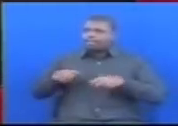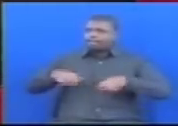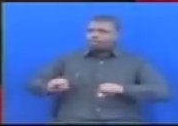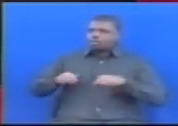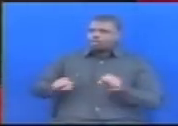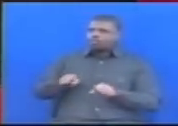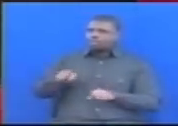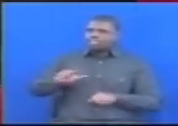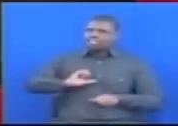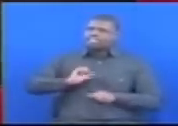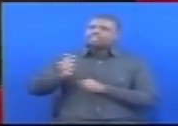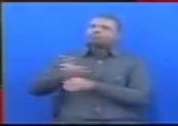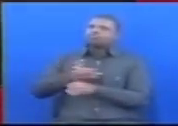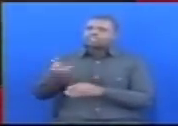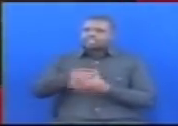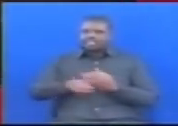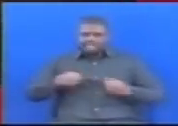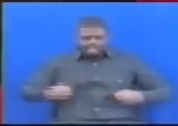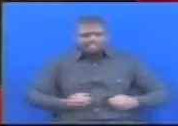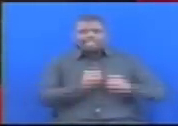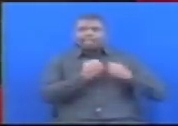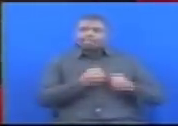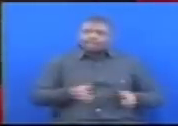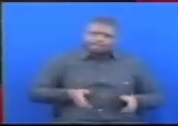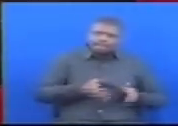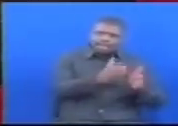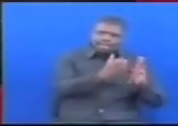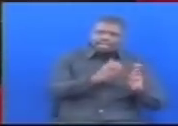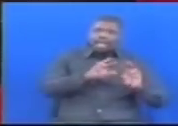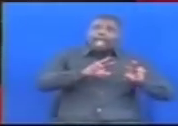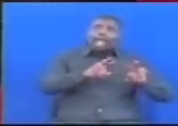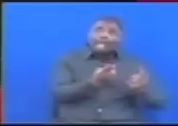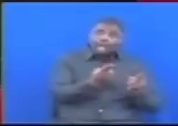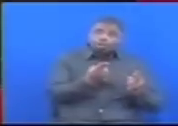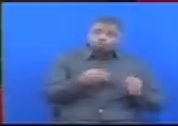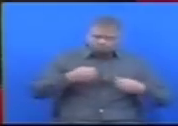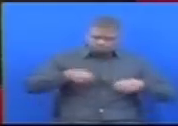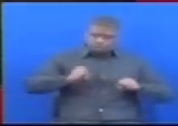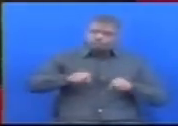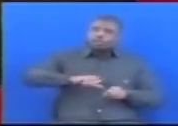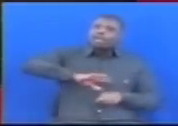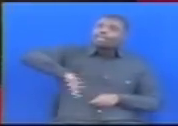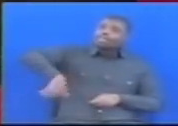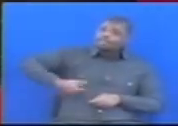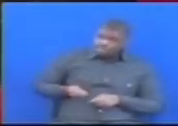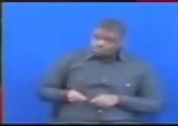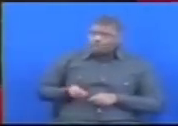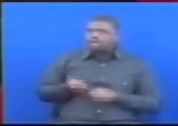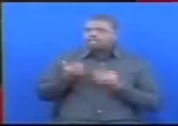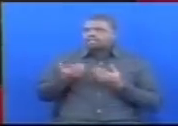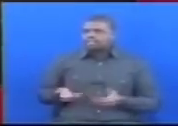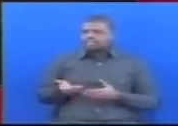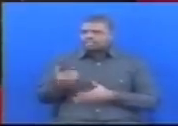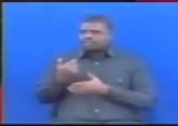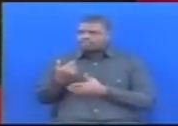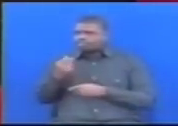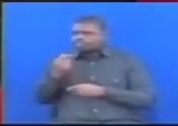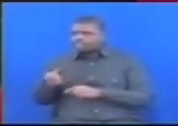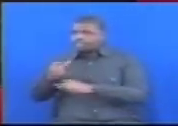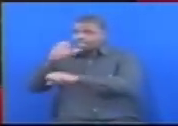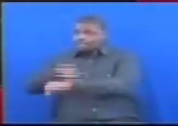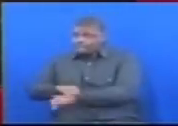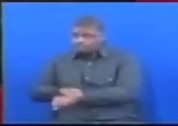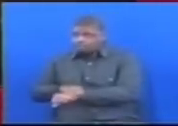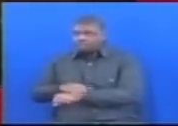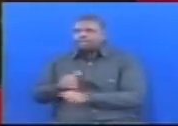hiyo imehusika kwenye ajali ya barabarani, ama bodaboda iliyoibiwa sasa katika recovery ikawa